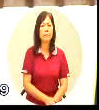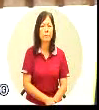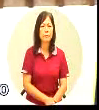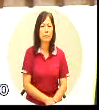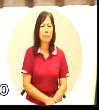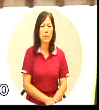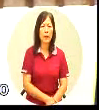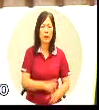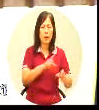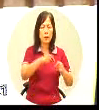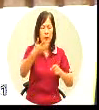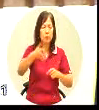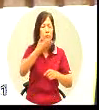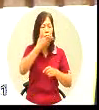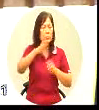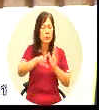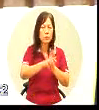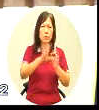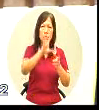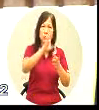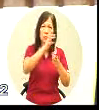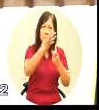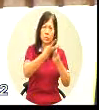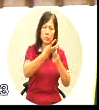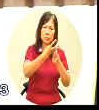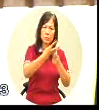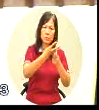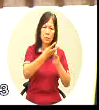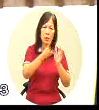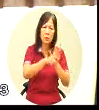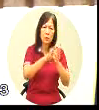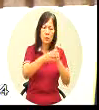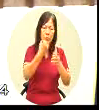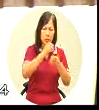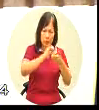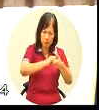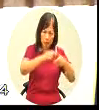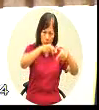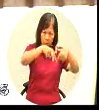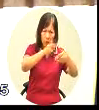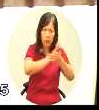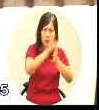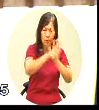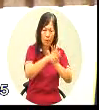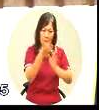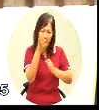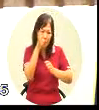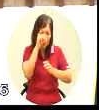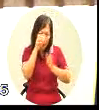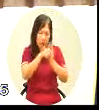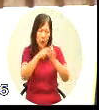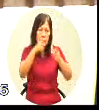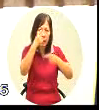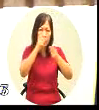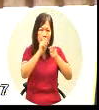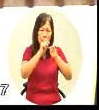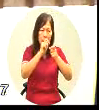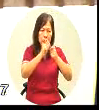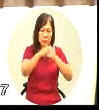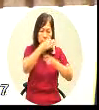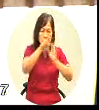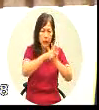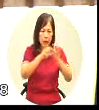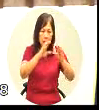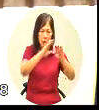其实根据水利局从1994年用这个 GPS 定位来观测柴山地滑的状